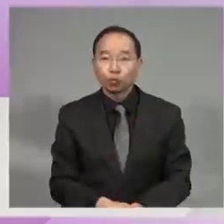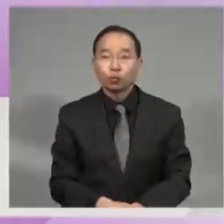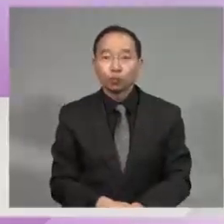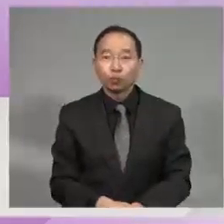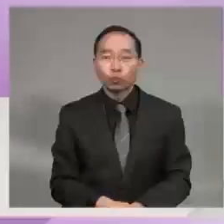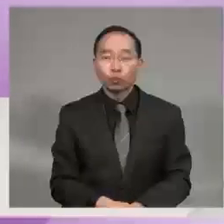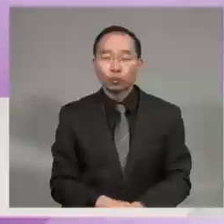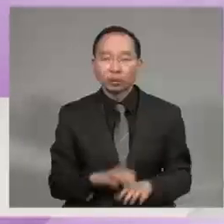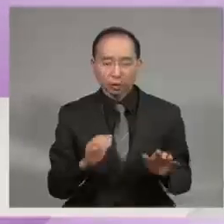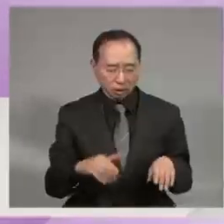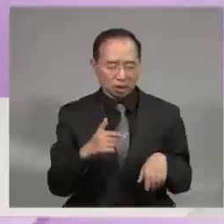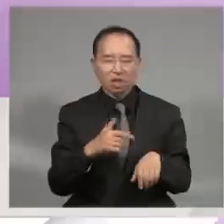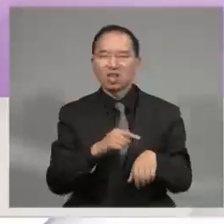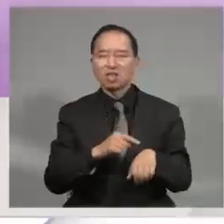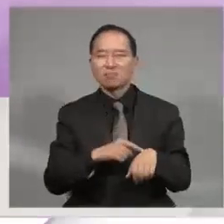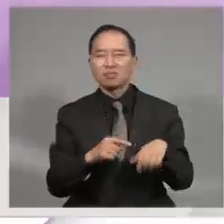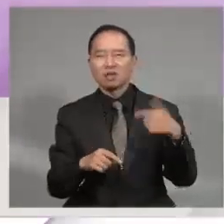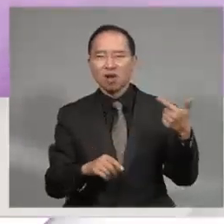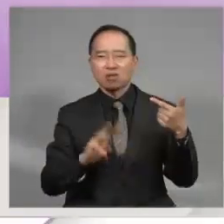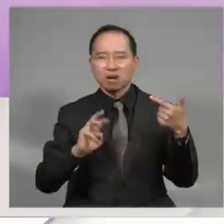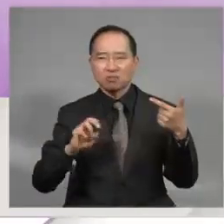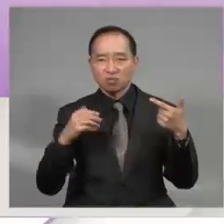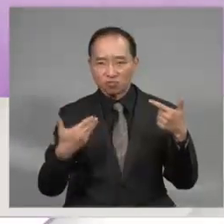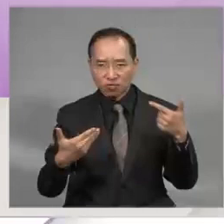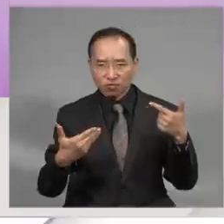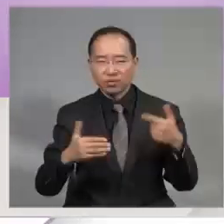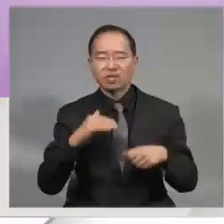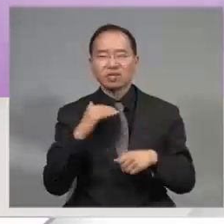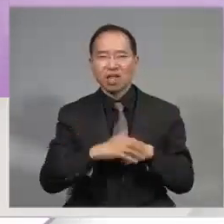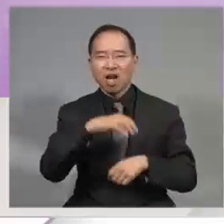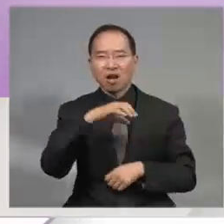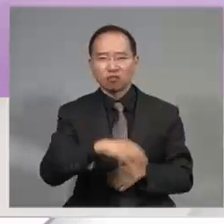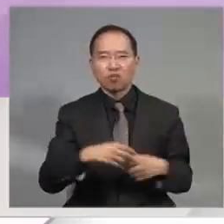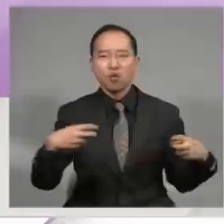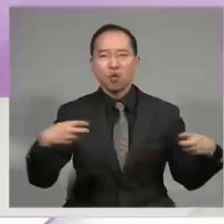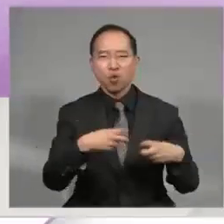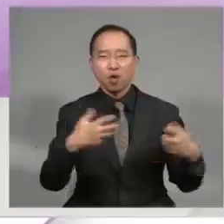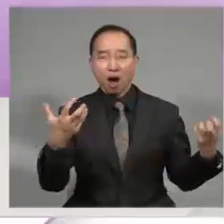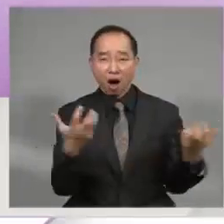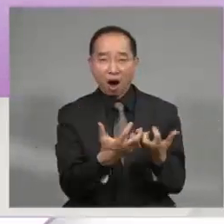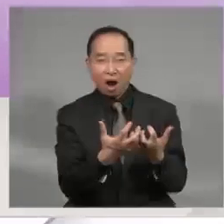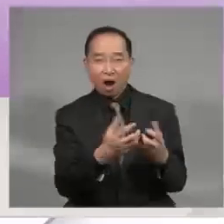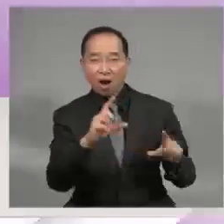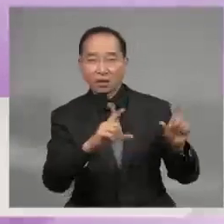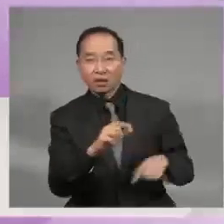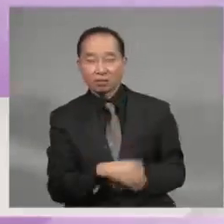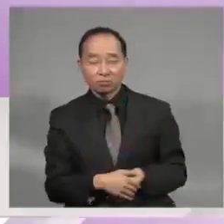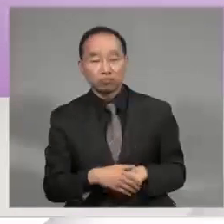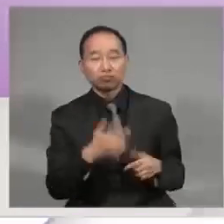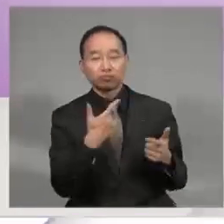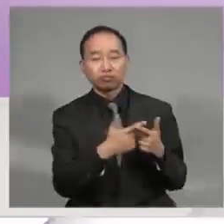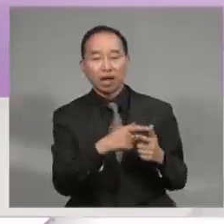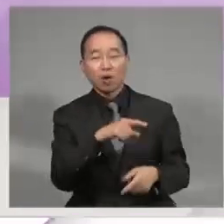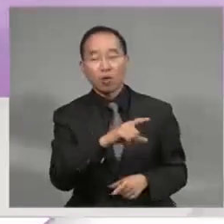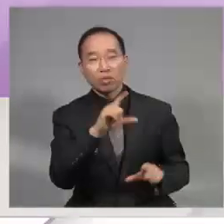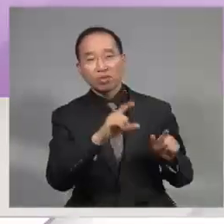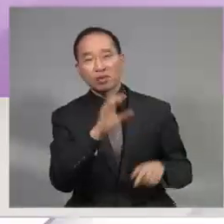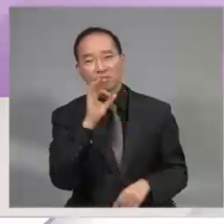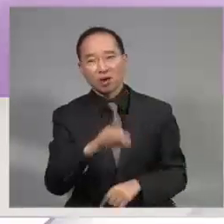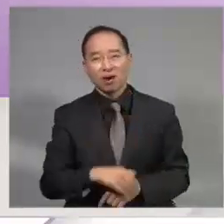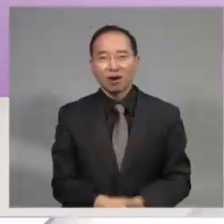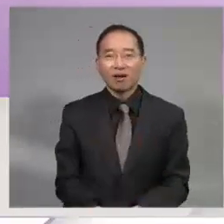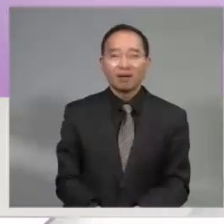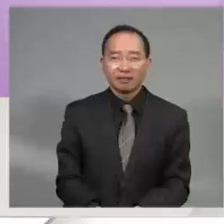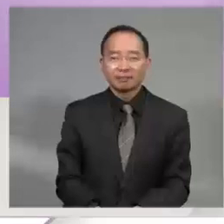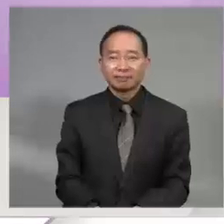지금까 6시 39분 현재의 대구 교통 상황, 부산 수영구의 교통 상황도 저희가 함께 보고